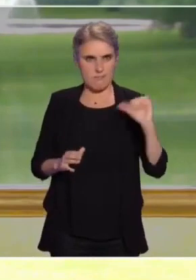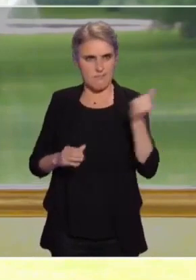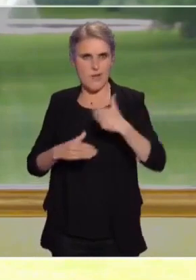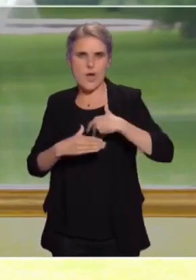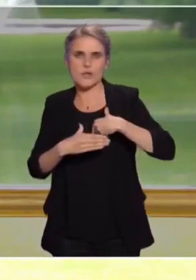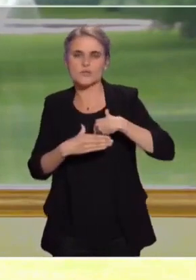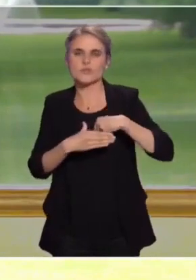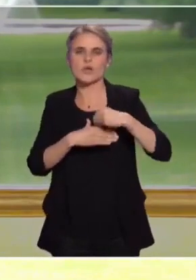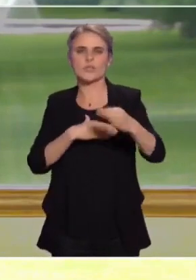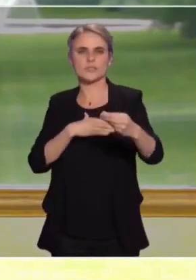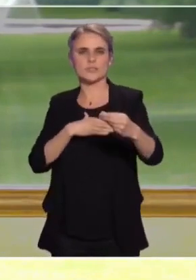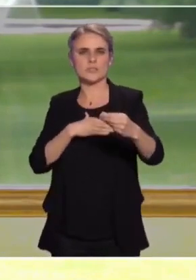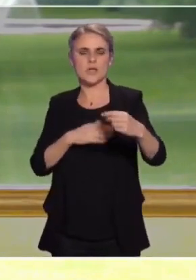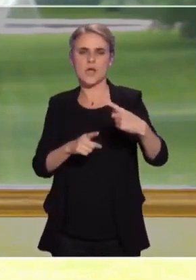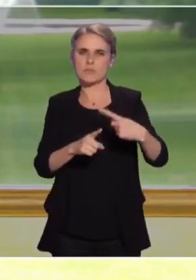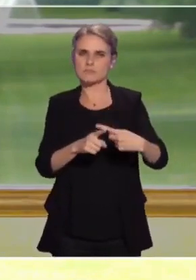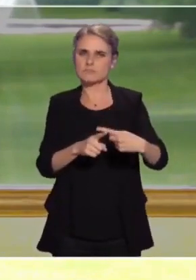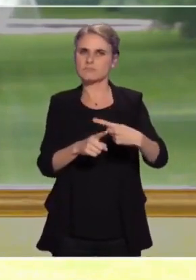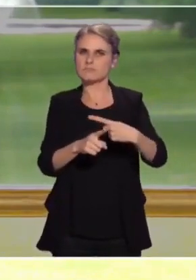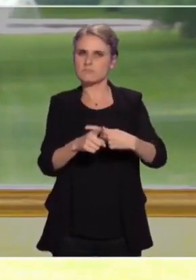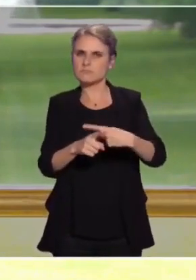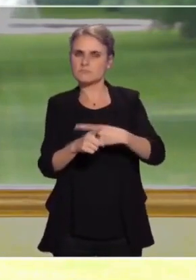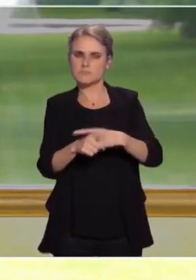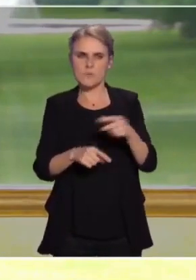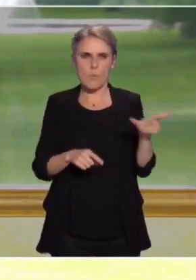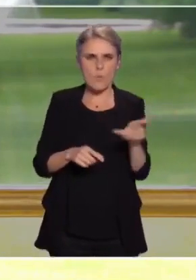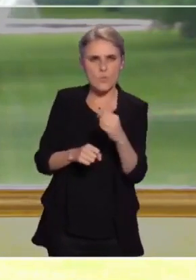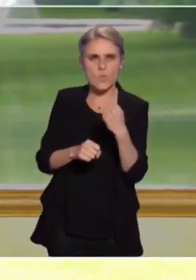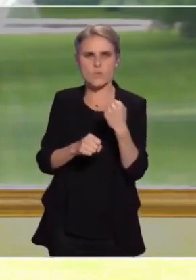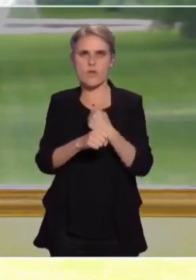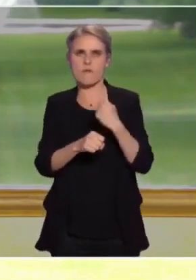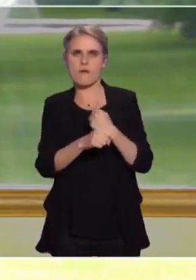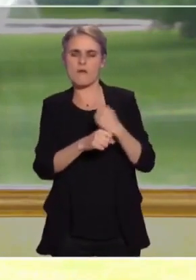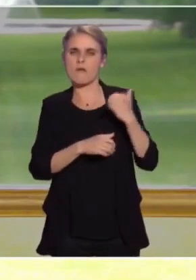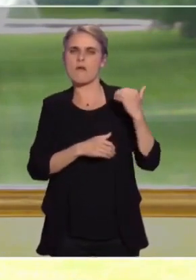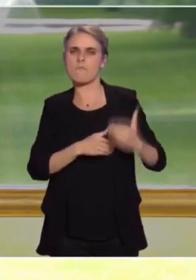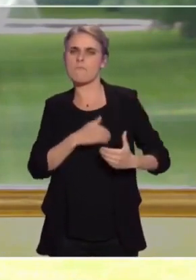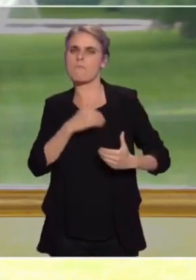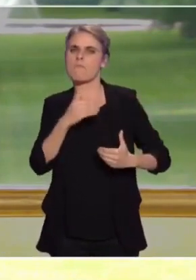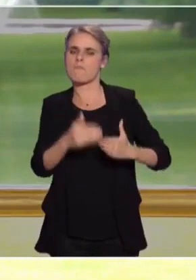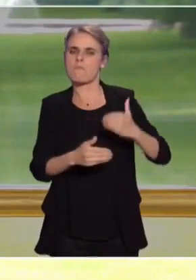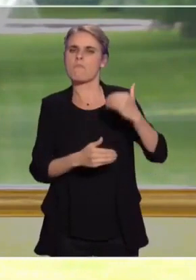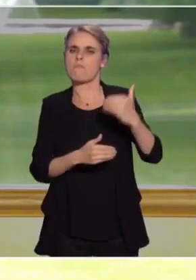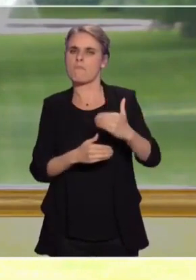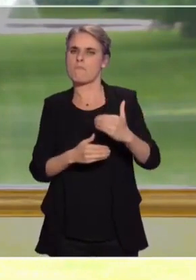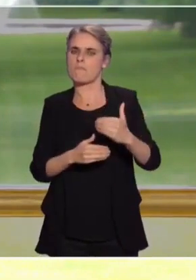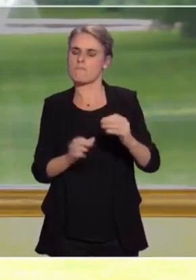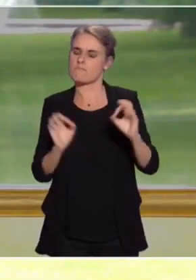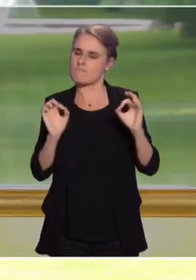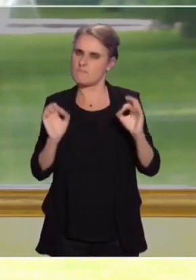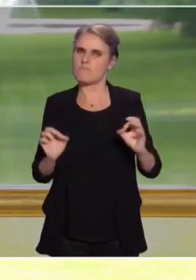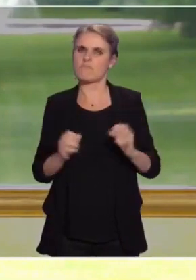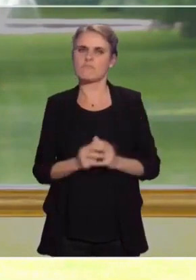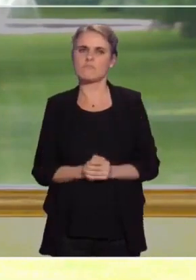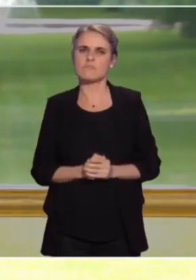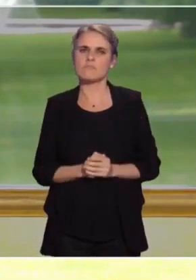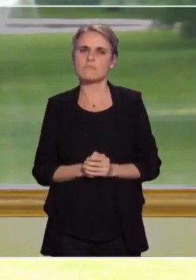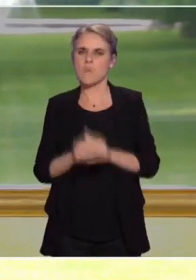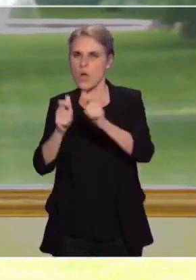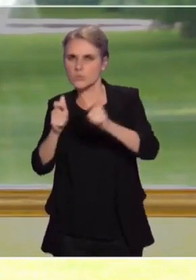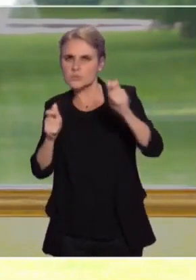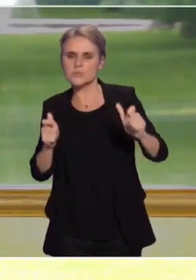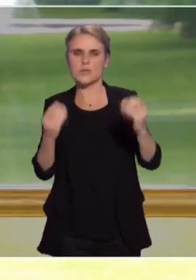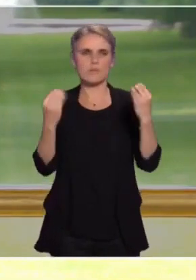nouveau avait progressivement repris le travail nous avons bien fait nos usines nos